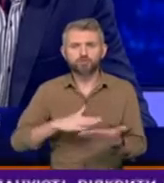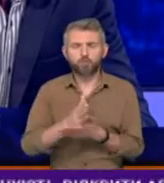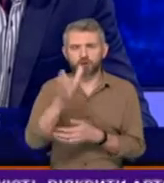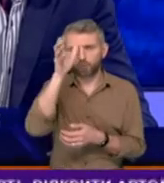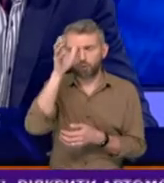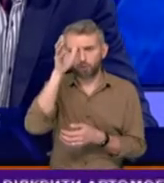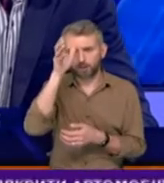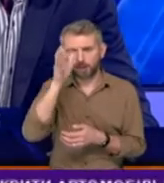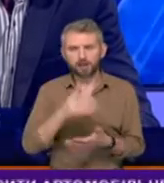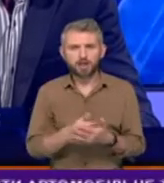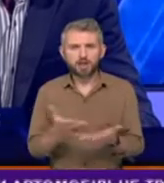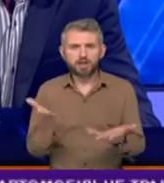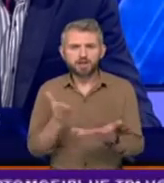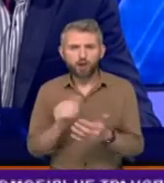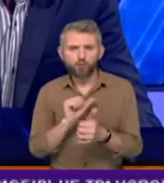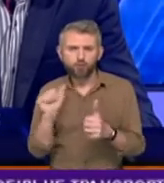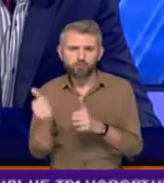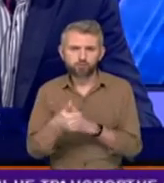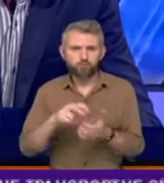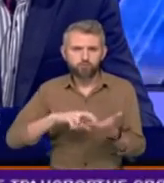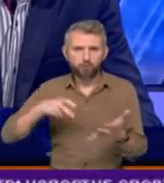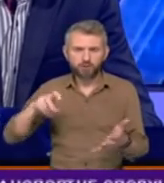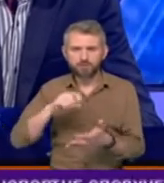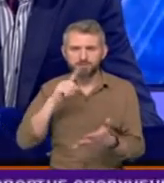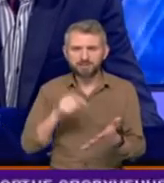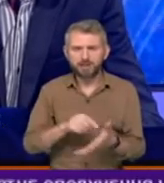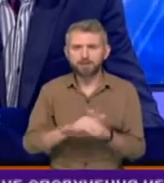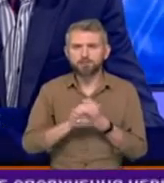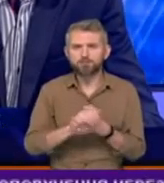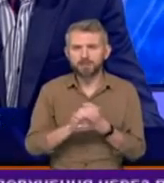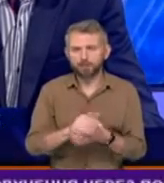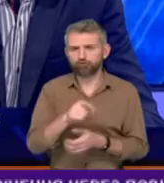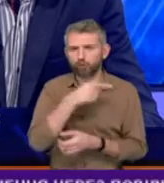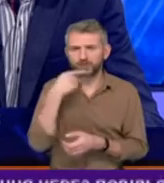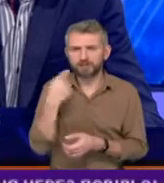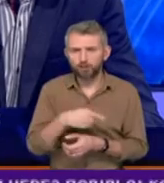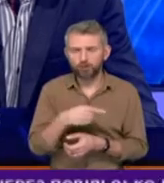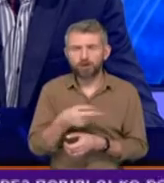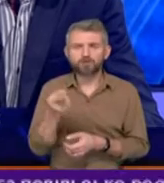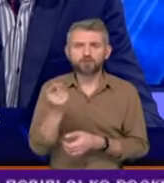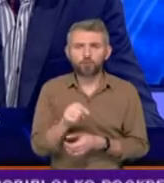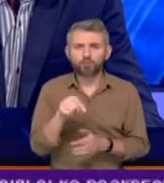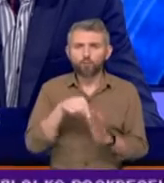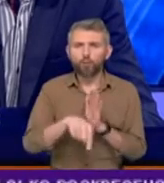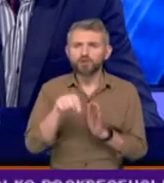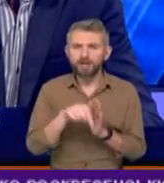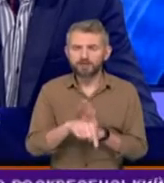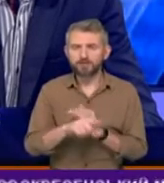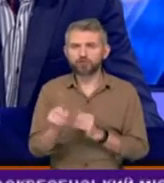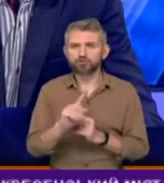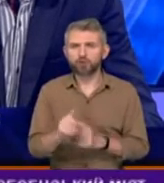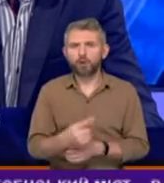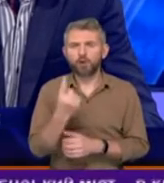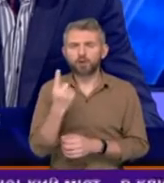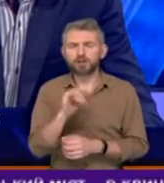політологи якось обходять питання миру з Росією у тому контексті, що